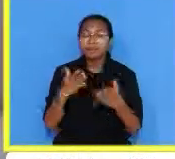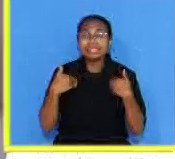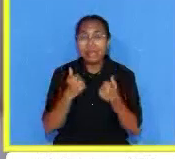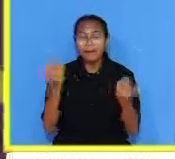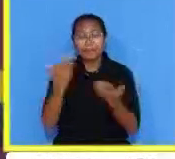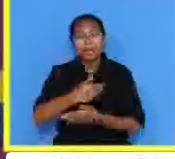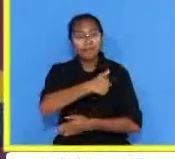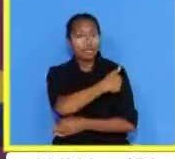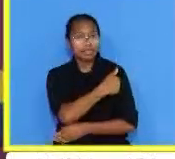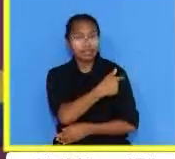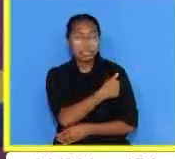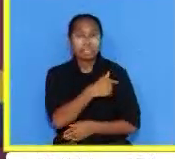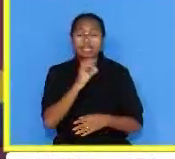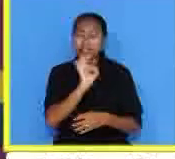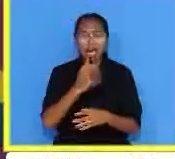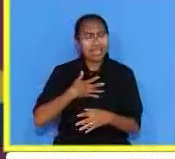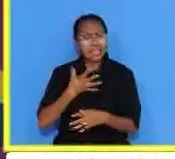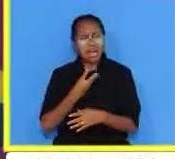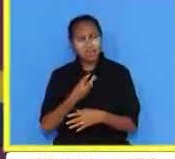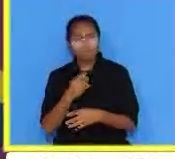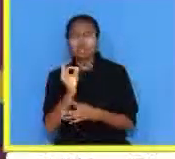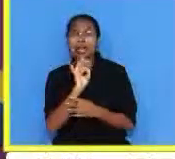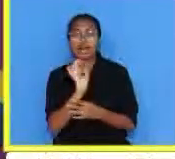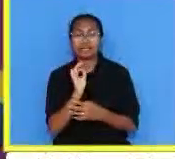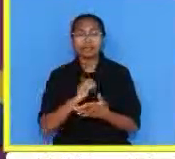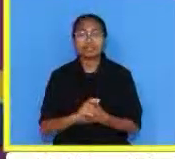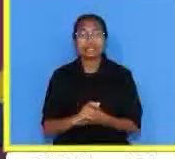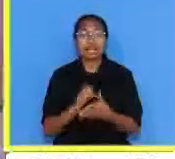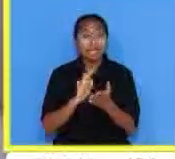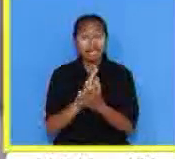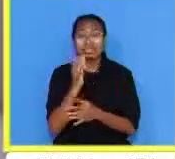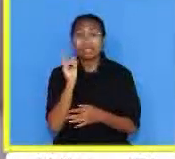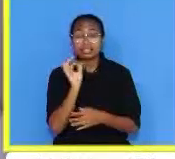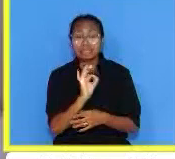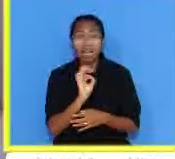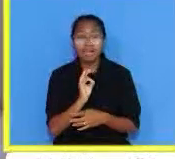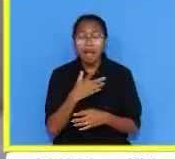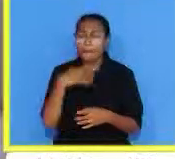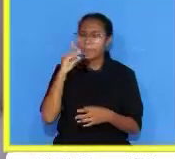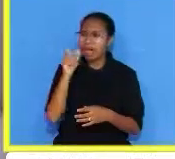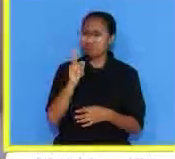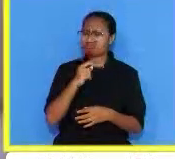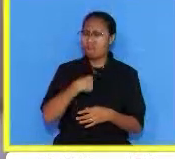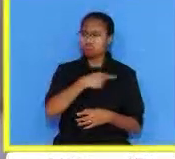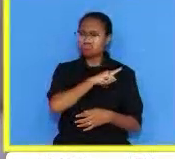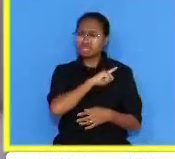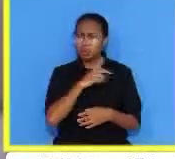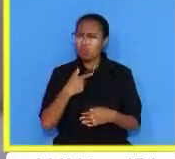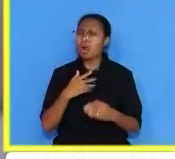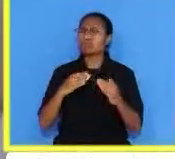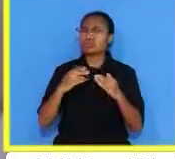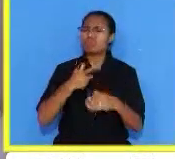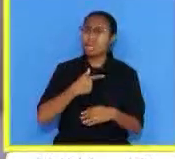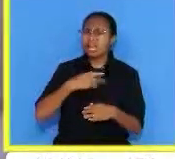memberikan vaksinasi. Jangan takut dan jangan memvonis diri sendiri, oh saya sakit ini